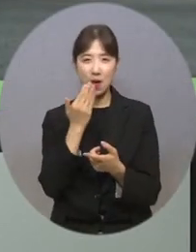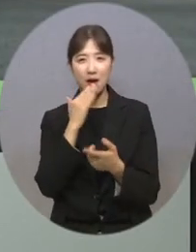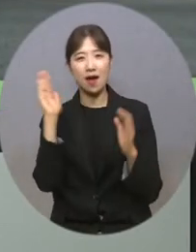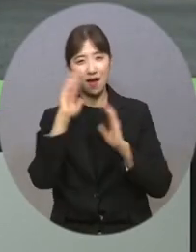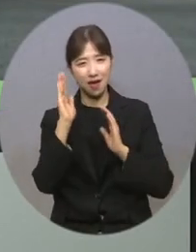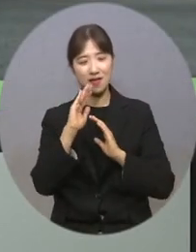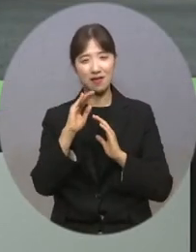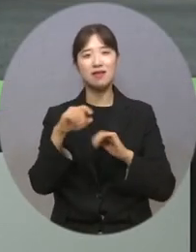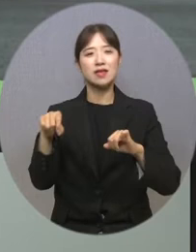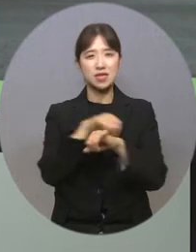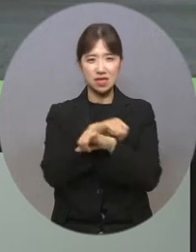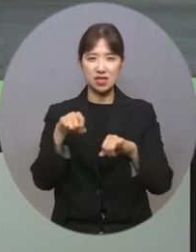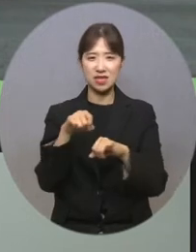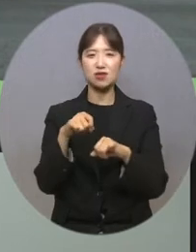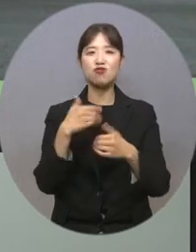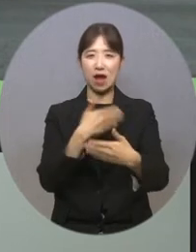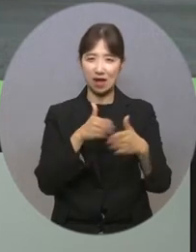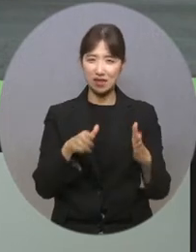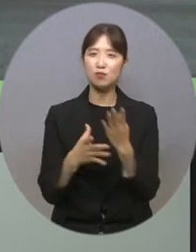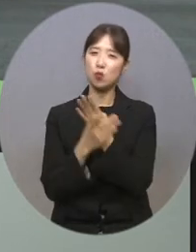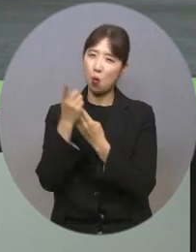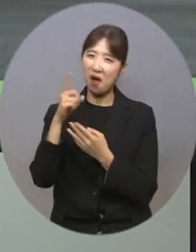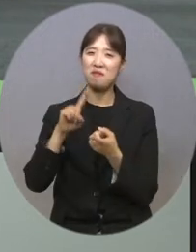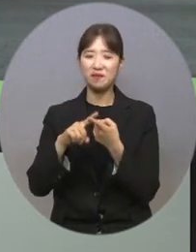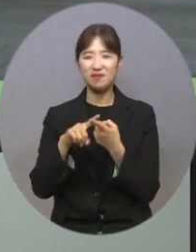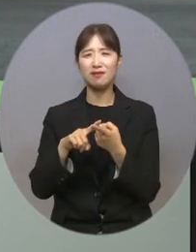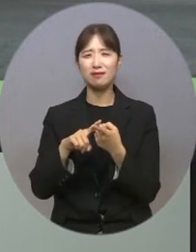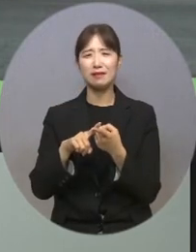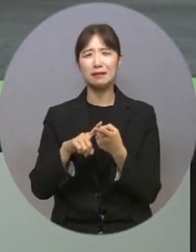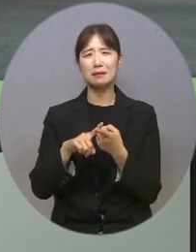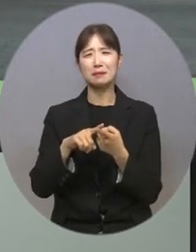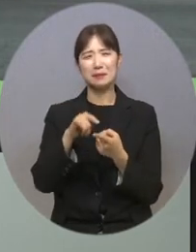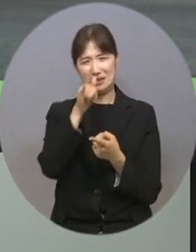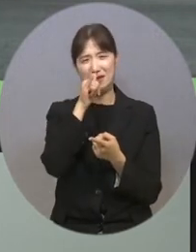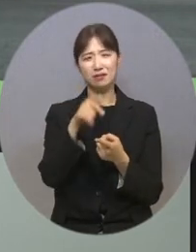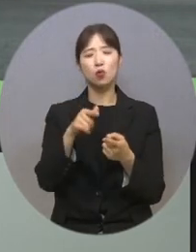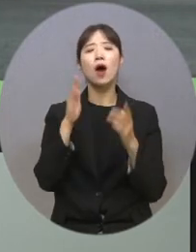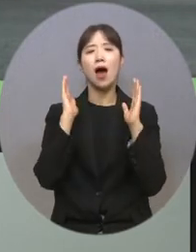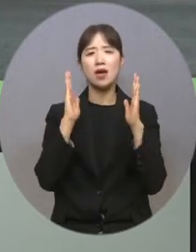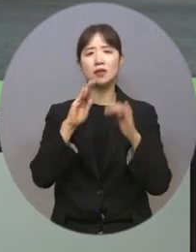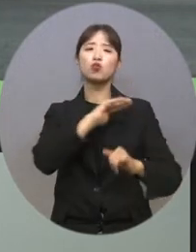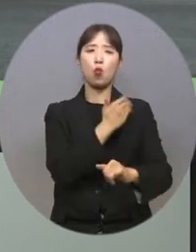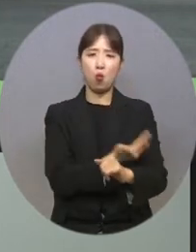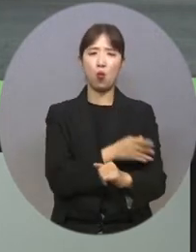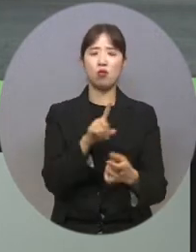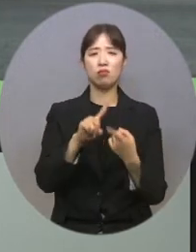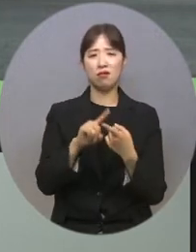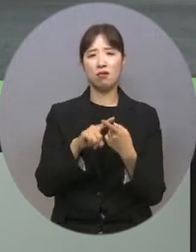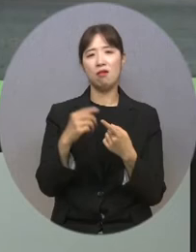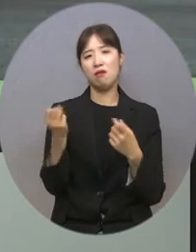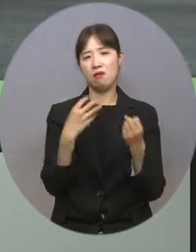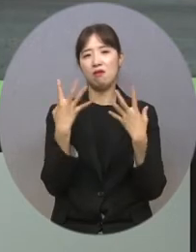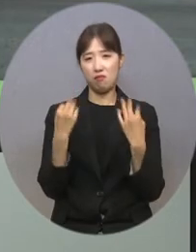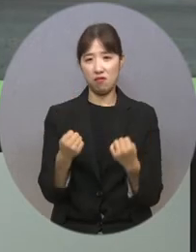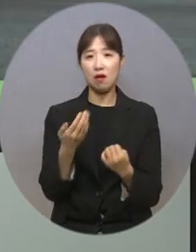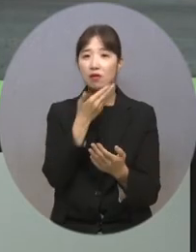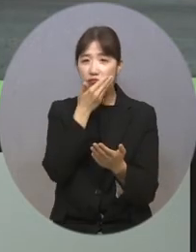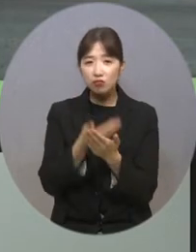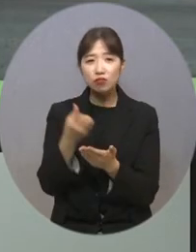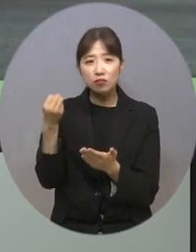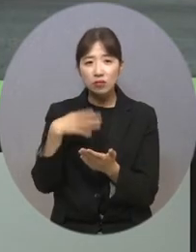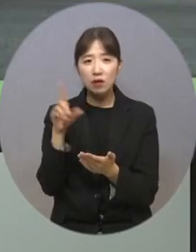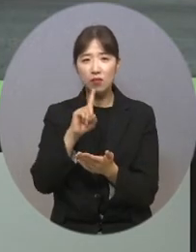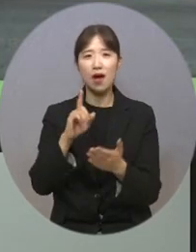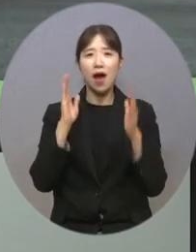서 특수한 학급 이나 통합이냐 도 얘기하지만 학습권 측면에서도 많이 얘기하는데 아까 중요한 얘기 하셨어요 학교